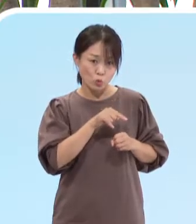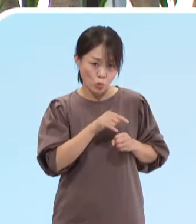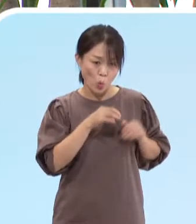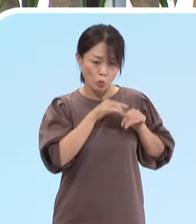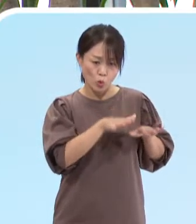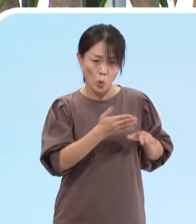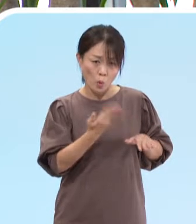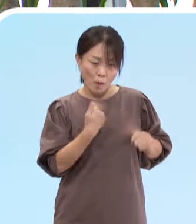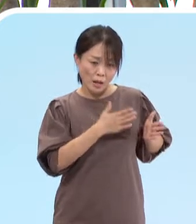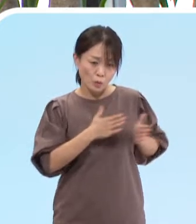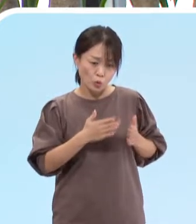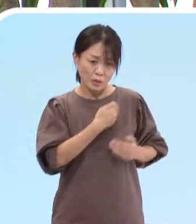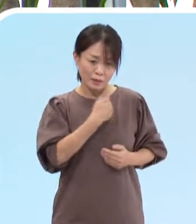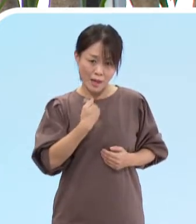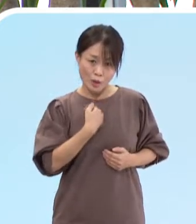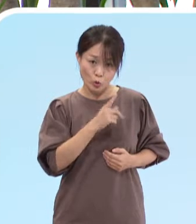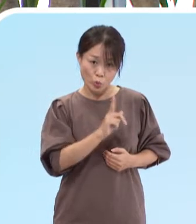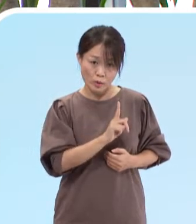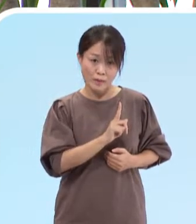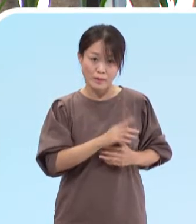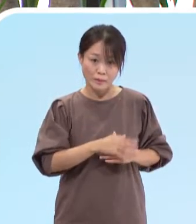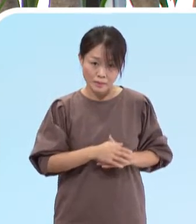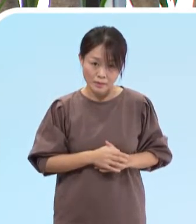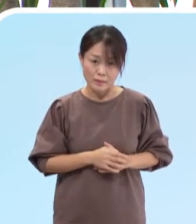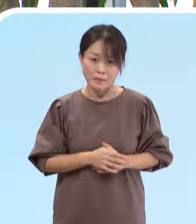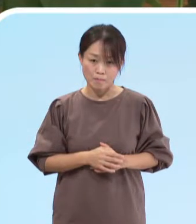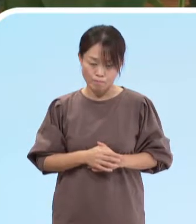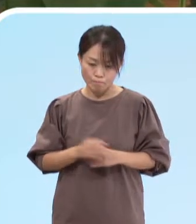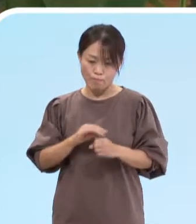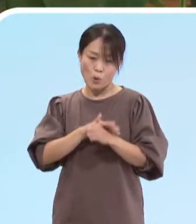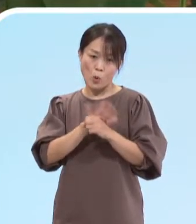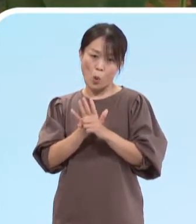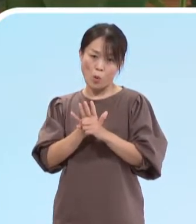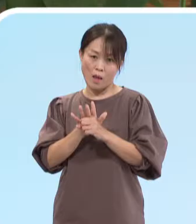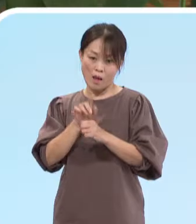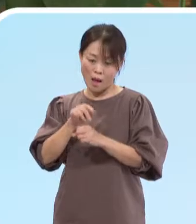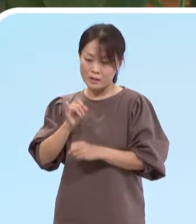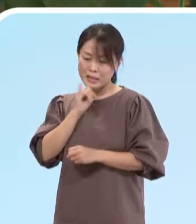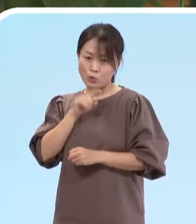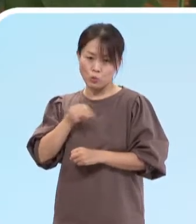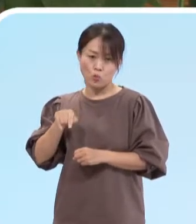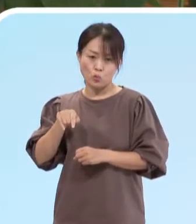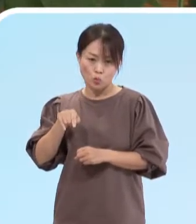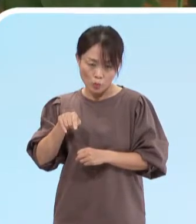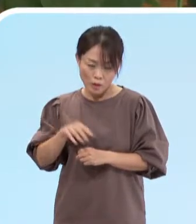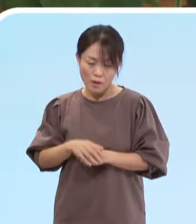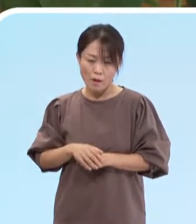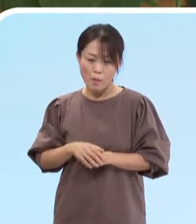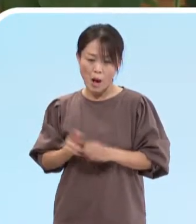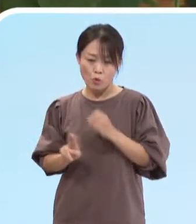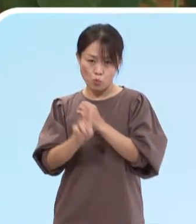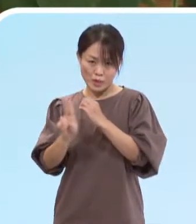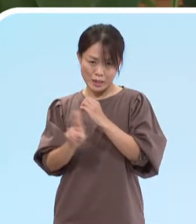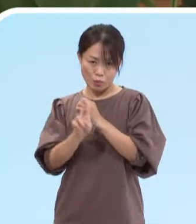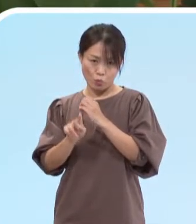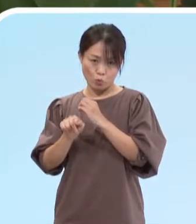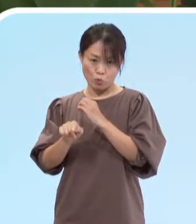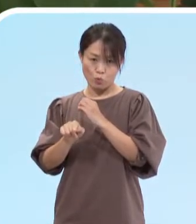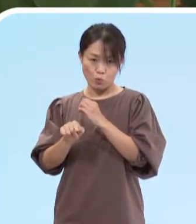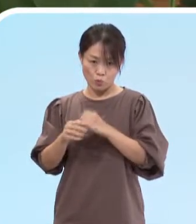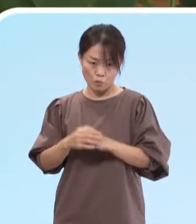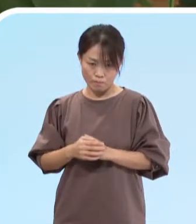ンザに備えて私たちがすることはどんなことでしょうか？ 新型コロナウイルスとインフルエンザというのは共に、ウイルス